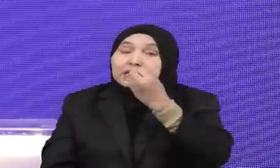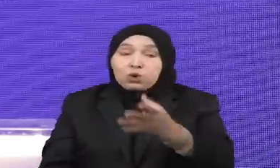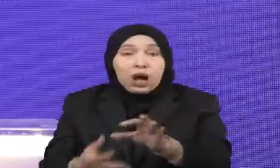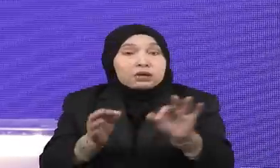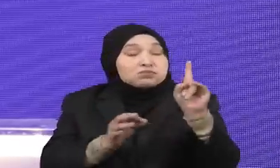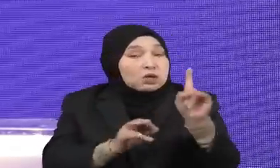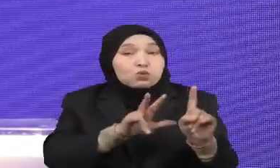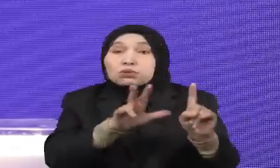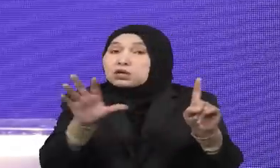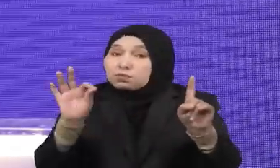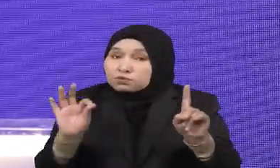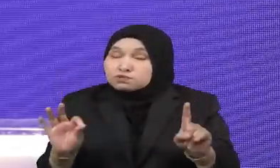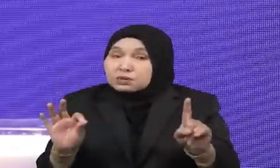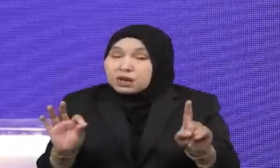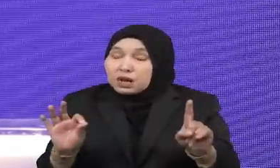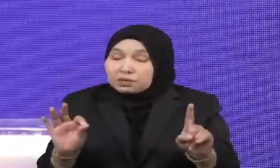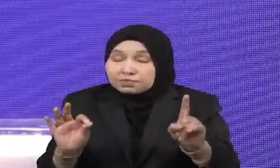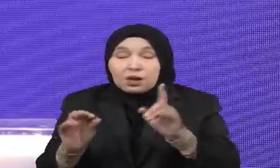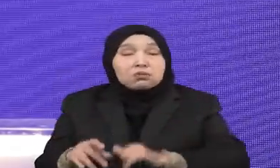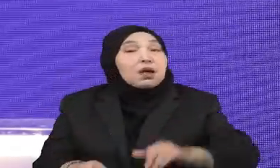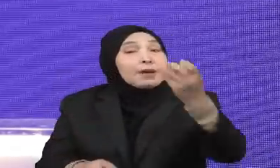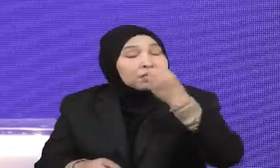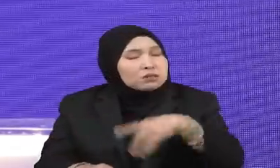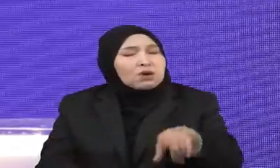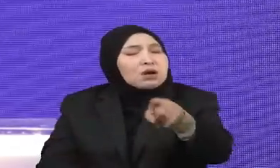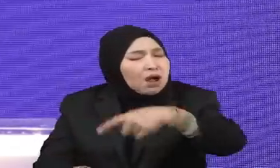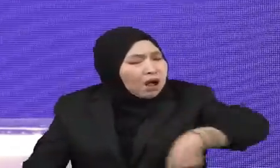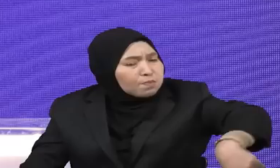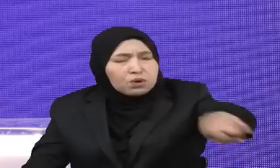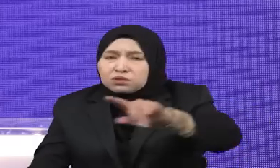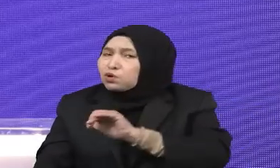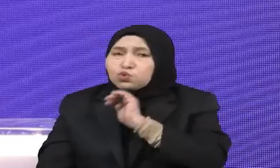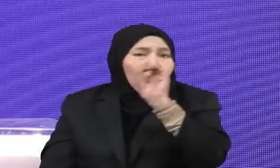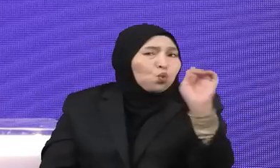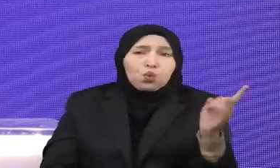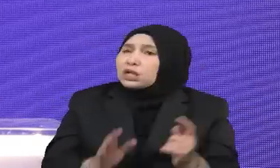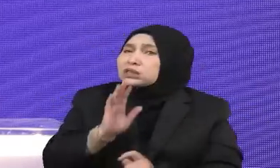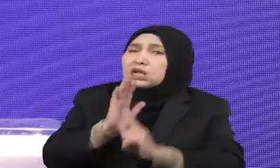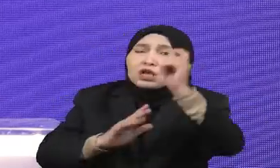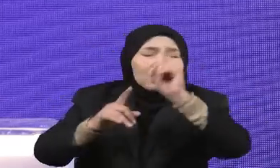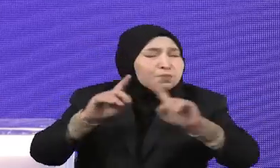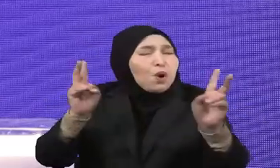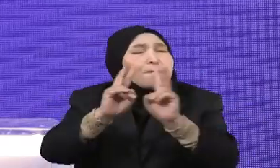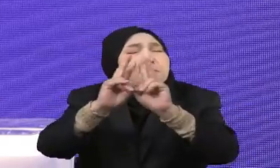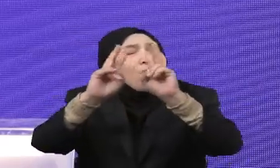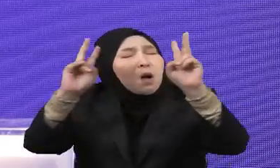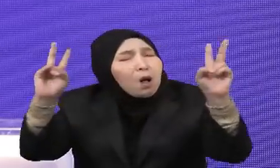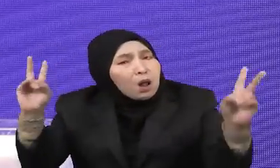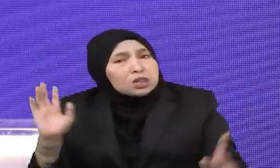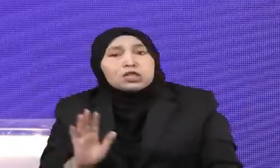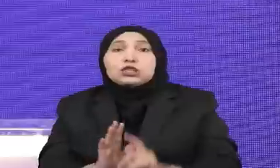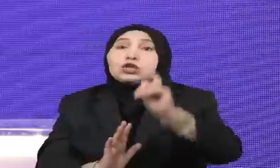139 ini yaitu kamu ini adalah bukan sekadar tinggi tapi yang paling tinggi